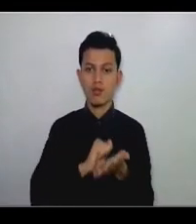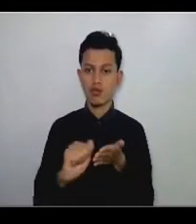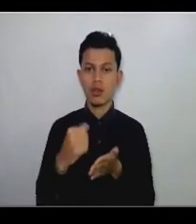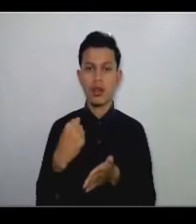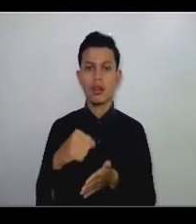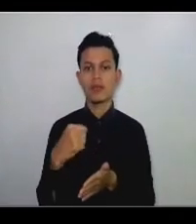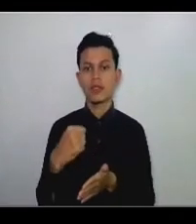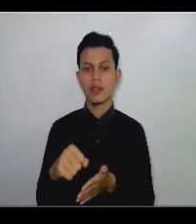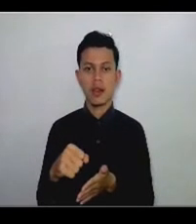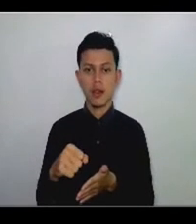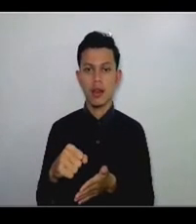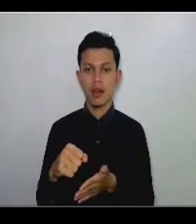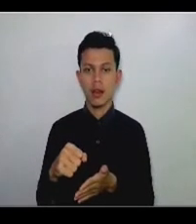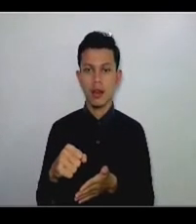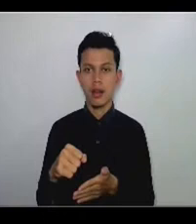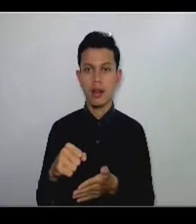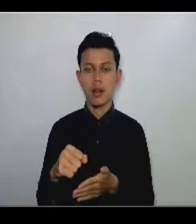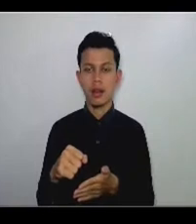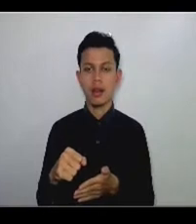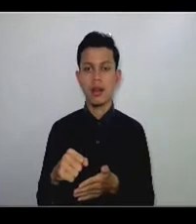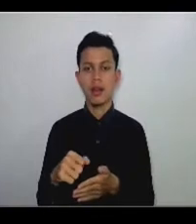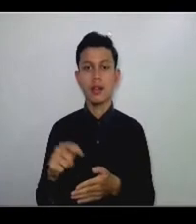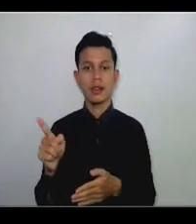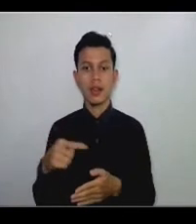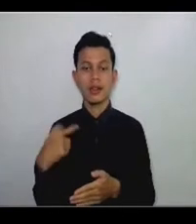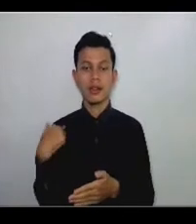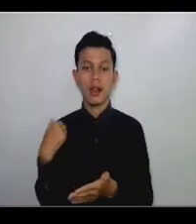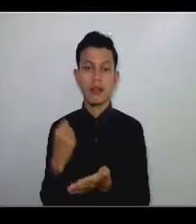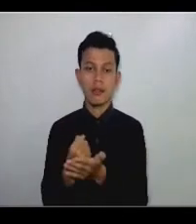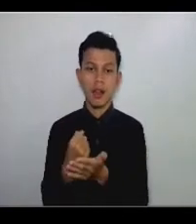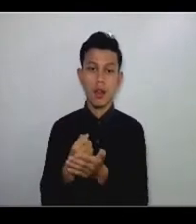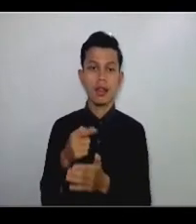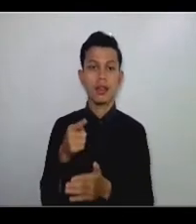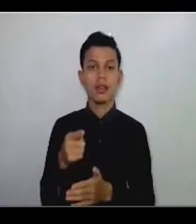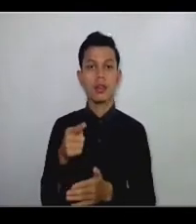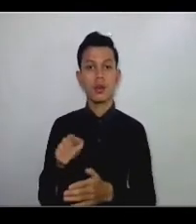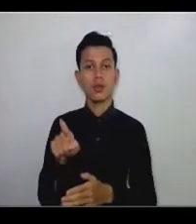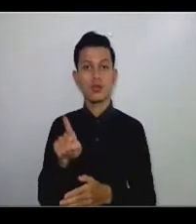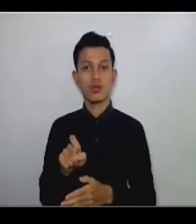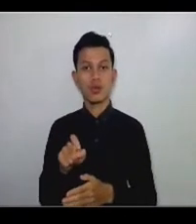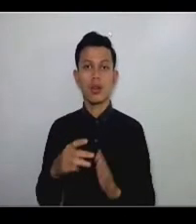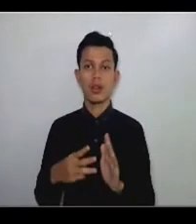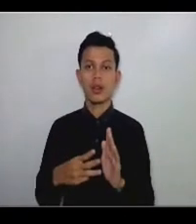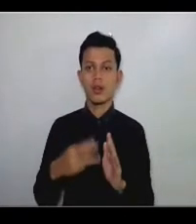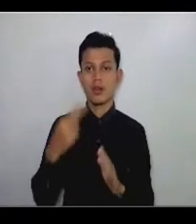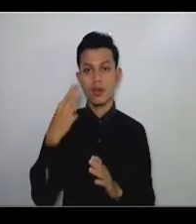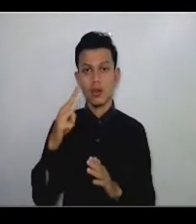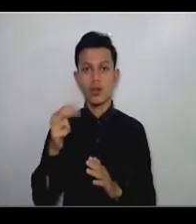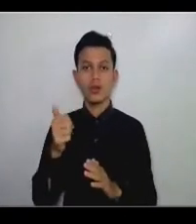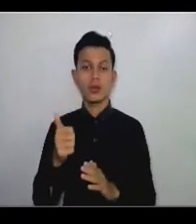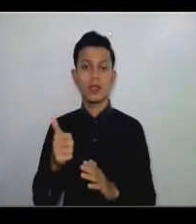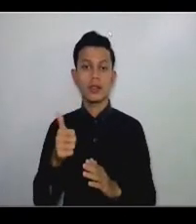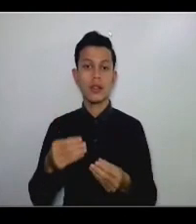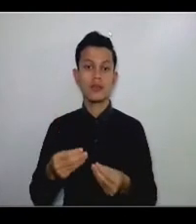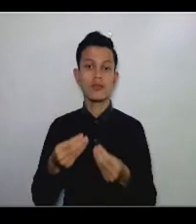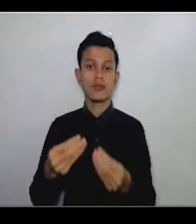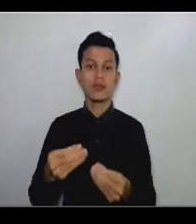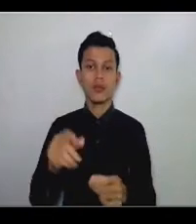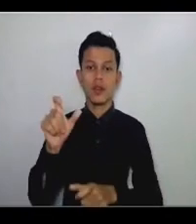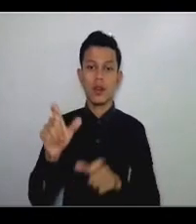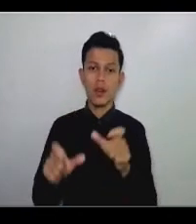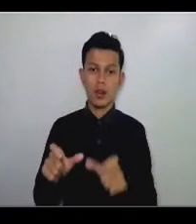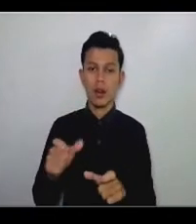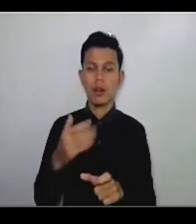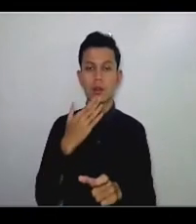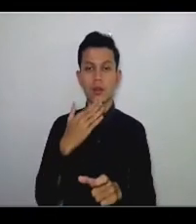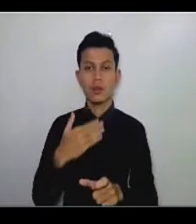kondisioon dari amanat yang Sekaligus merupakan kebutuhan konstitusional untuk menghadirkan sosok-sosok pengemban jabatan